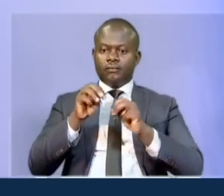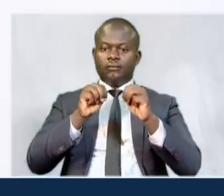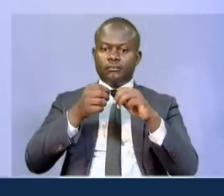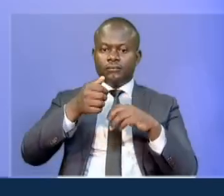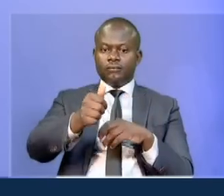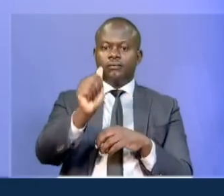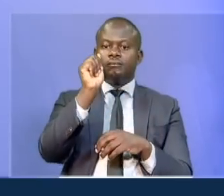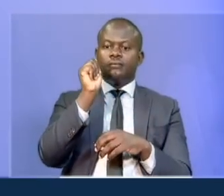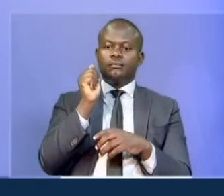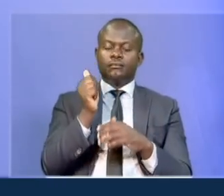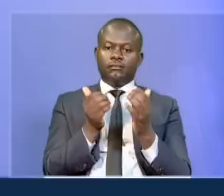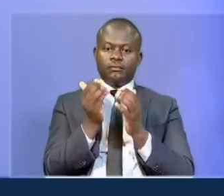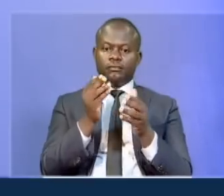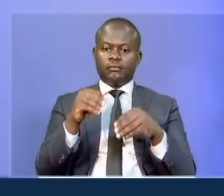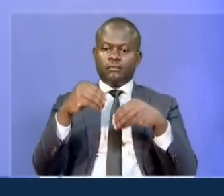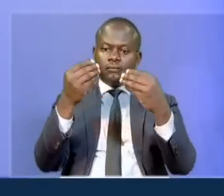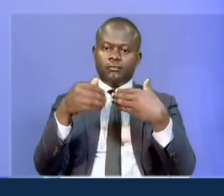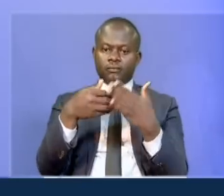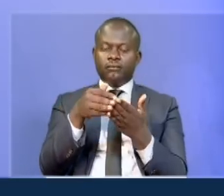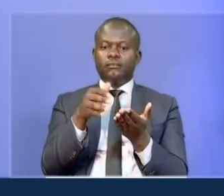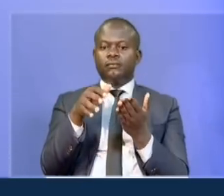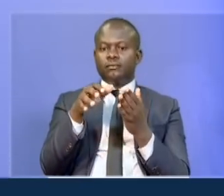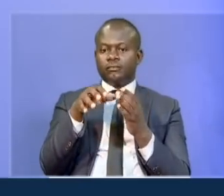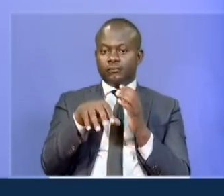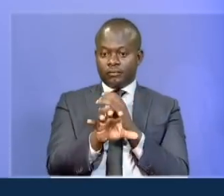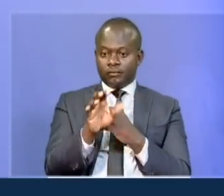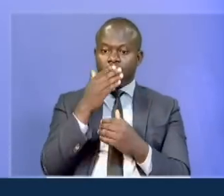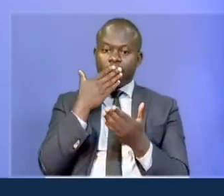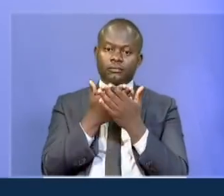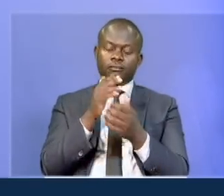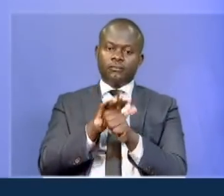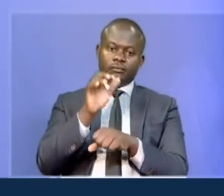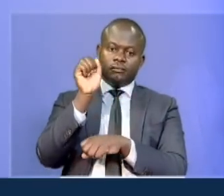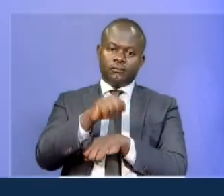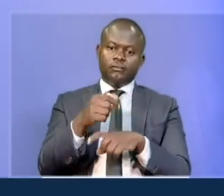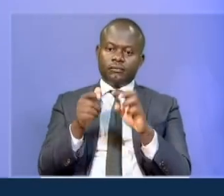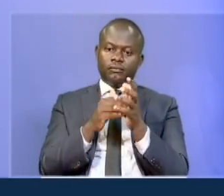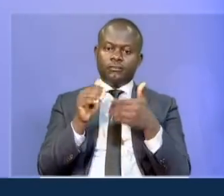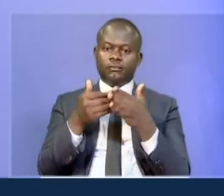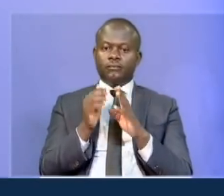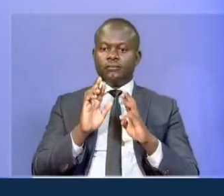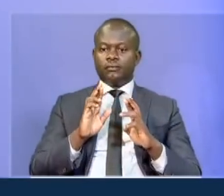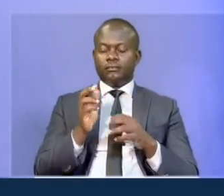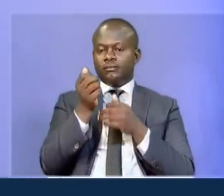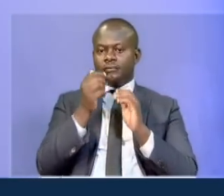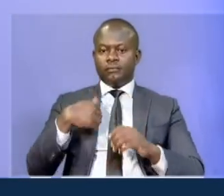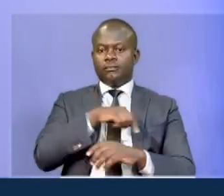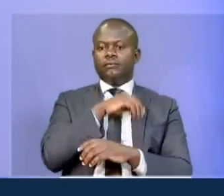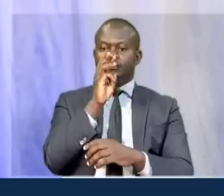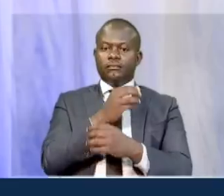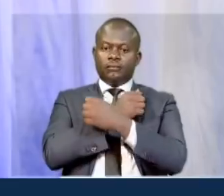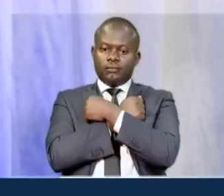yabo. Rero serivisi itangwa hano kuri iyi branch iba nziza kurushaho kandi twize ko abakiriya bacu